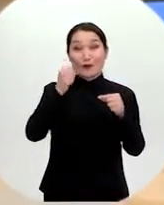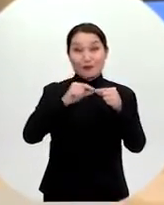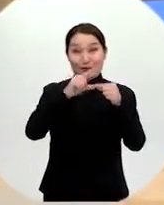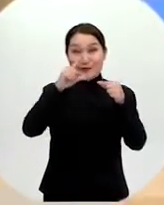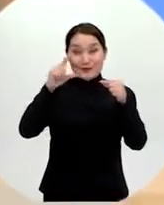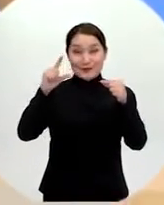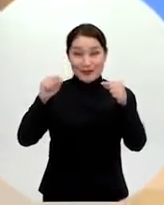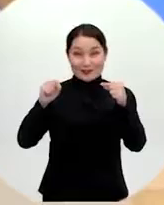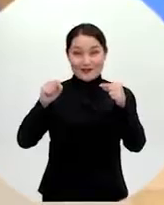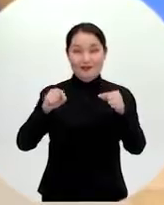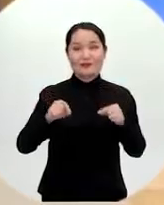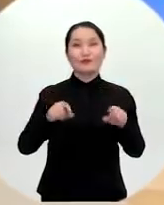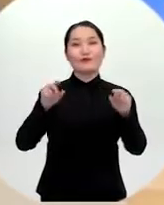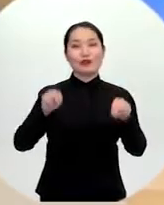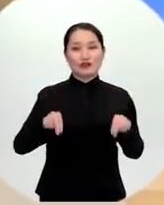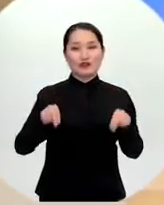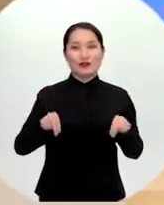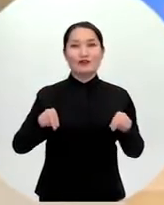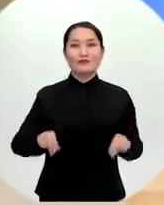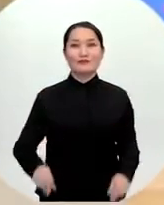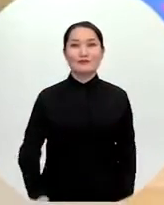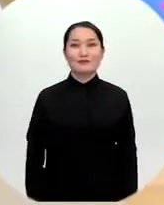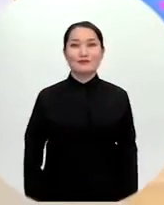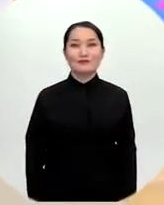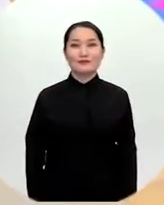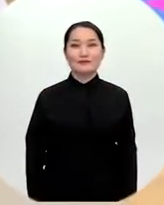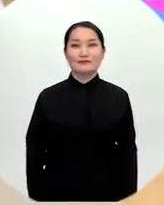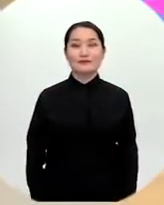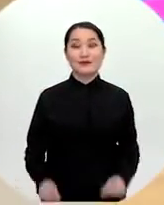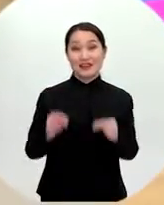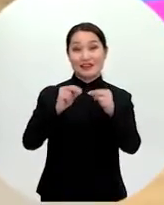납치만 가르쳐 줄래. 자, 이 납치